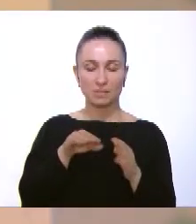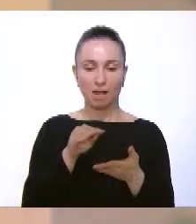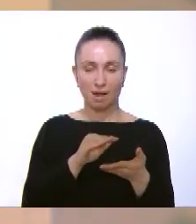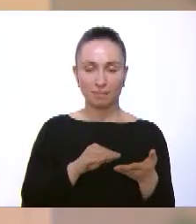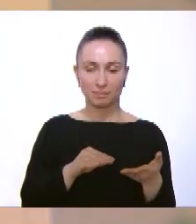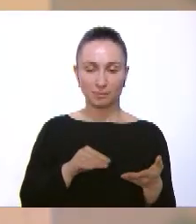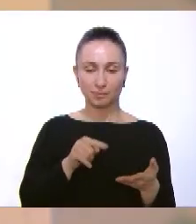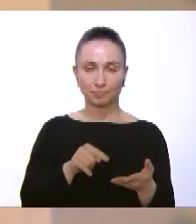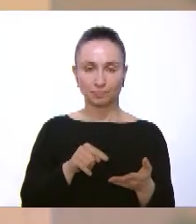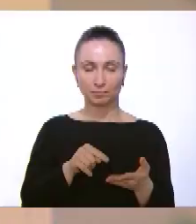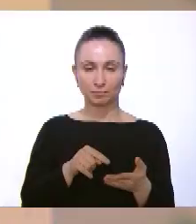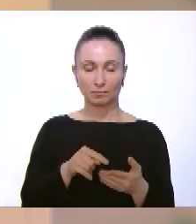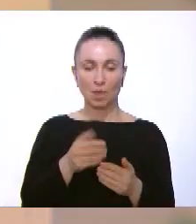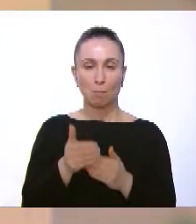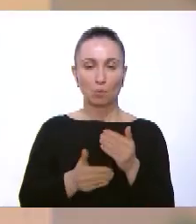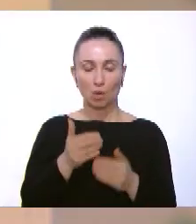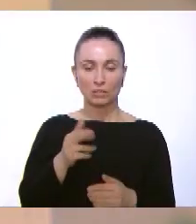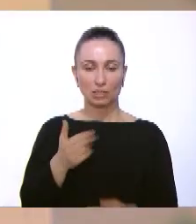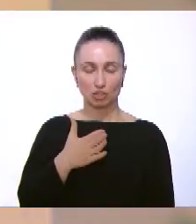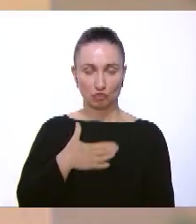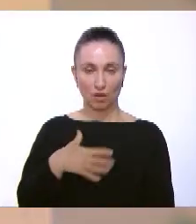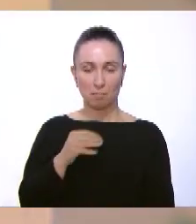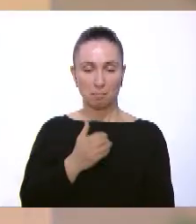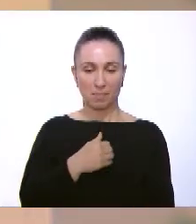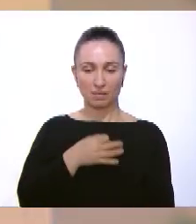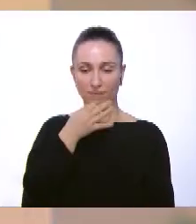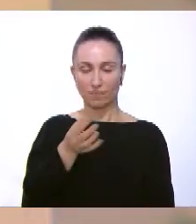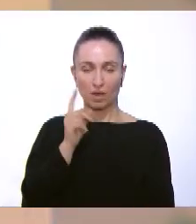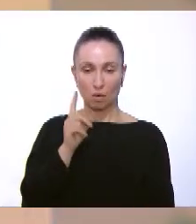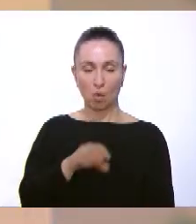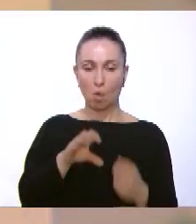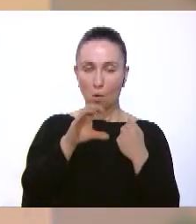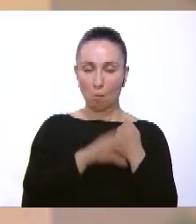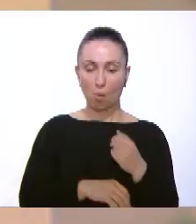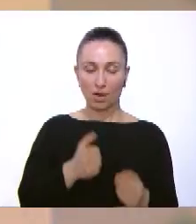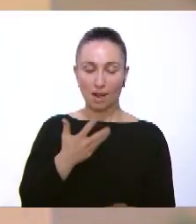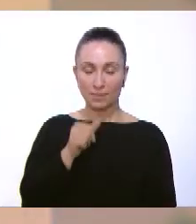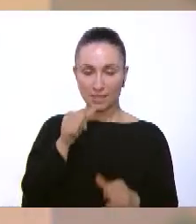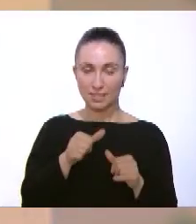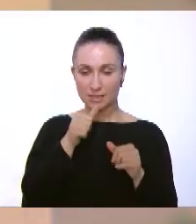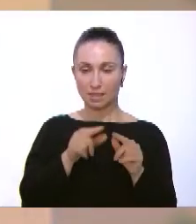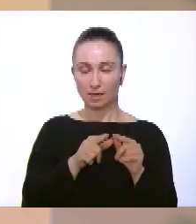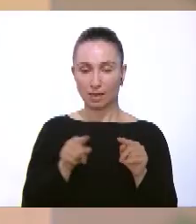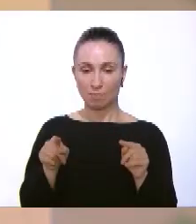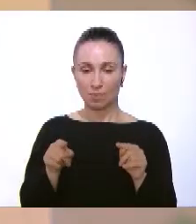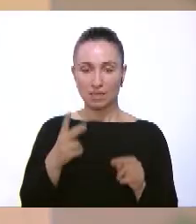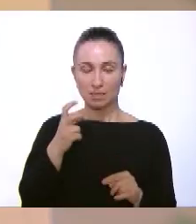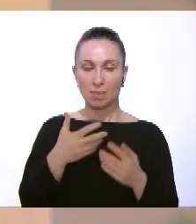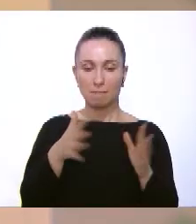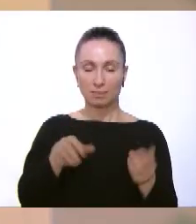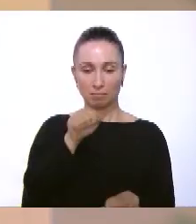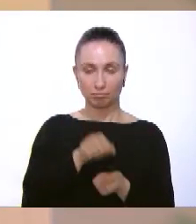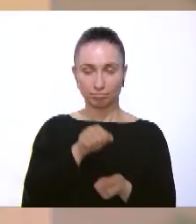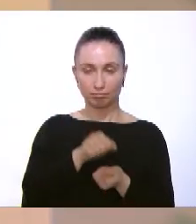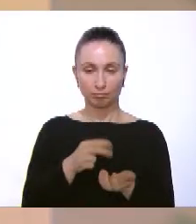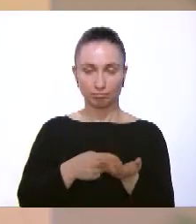საქმიანობის პროგრესს და ჩვენ მინდა ვთქვა, რომ ბოლო რამდენიმე წლის განმავლობაში 300-ზე მეტი პუბლიკაცია